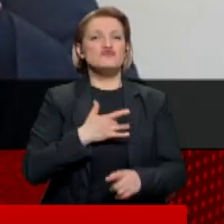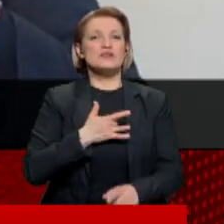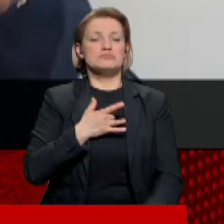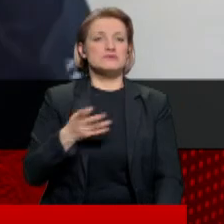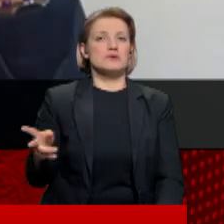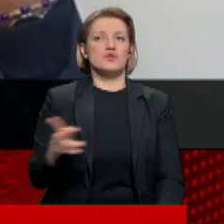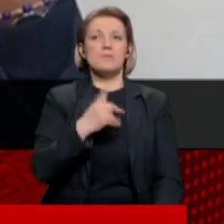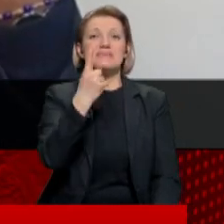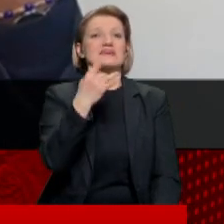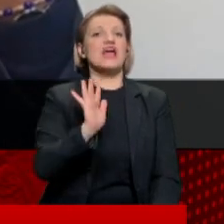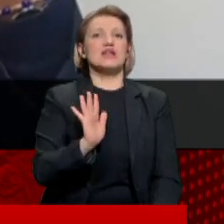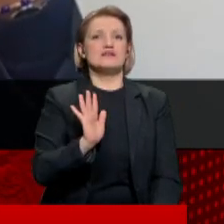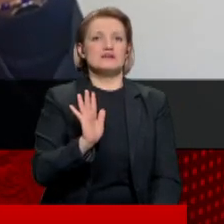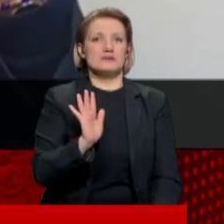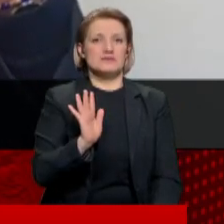kaybettik.